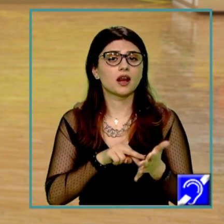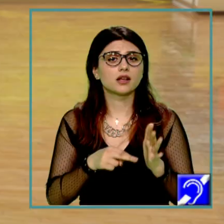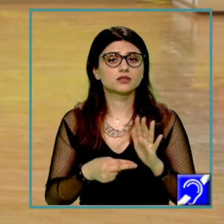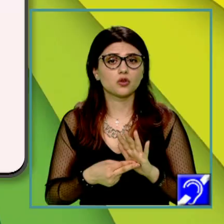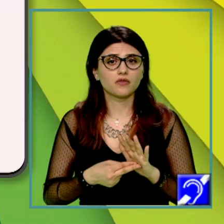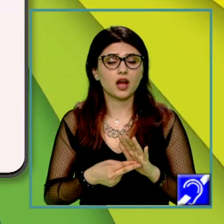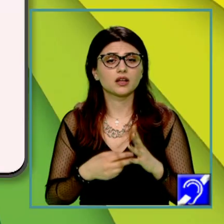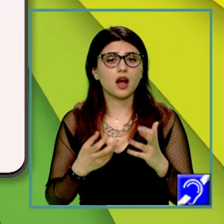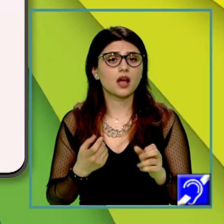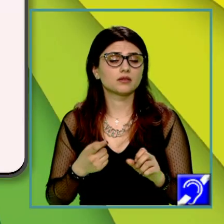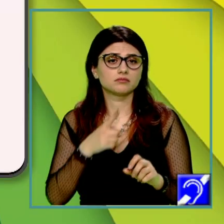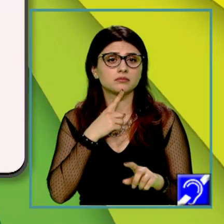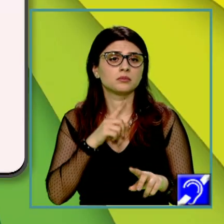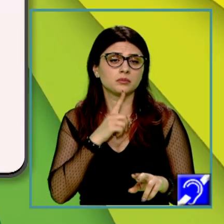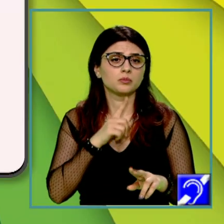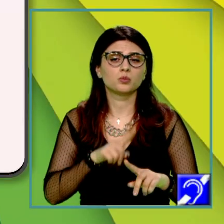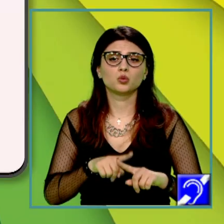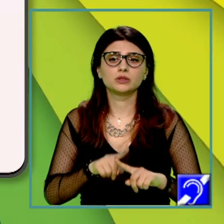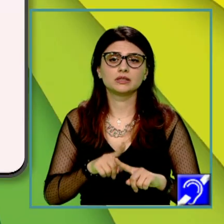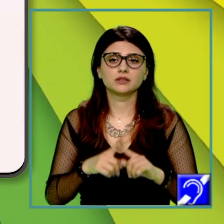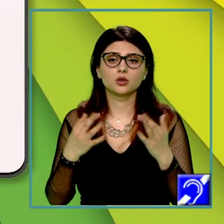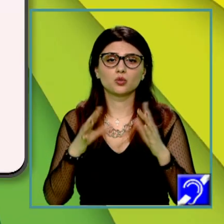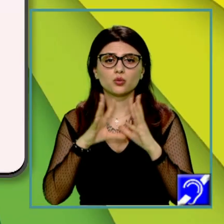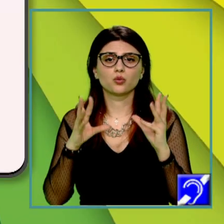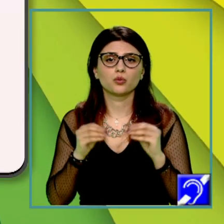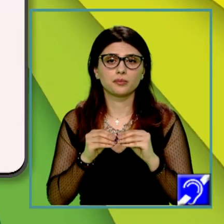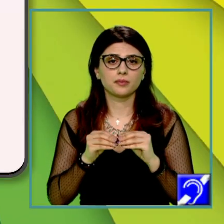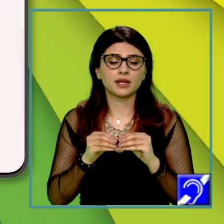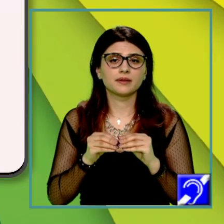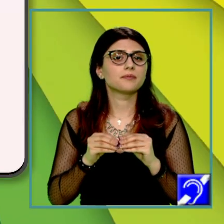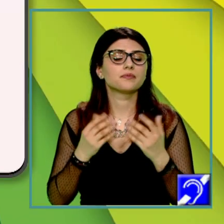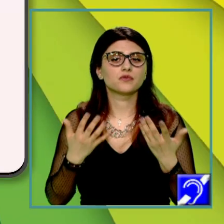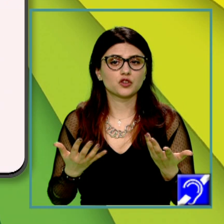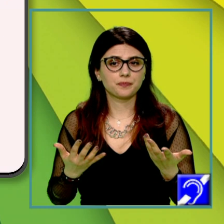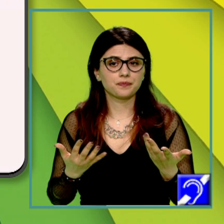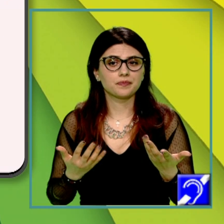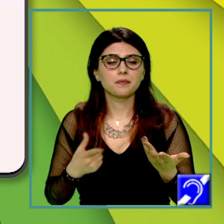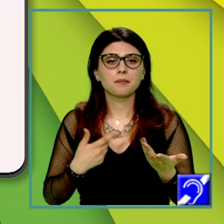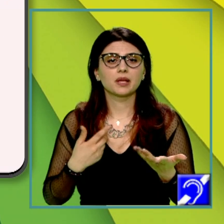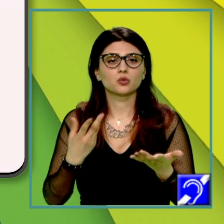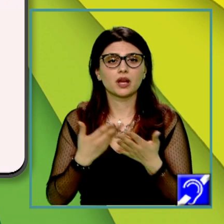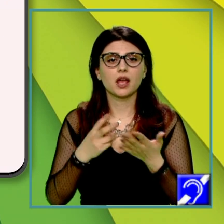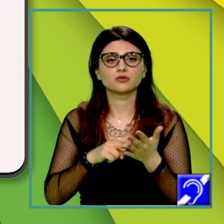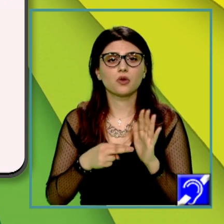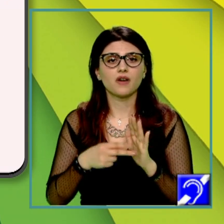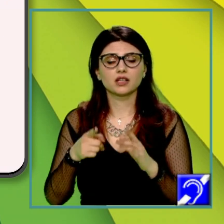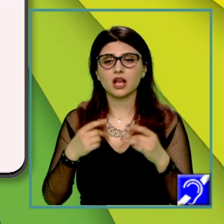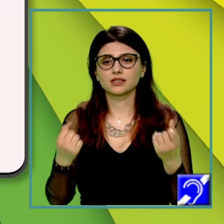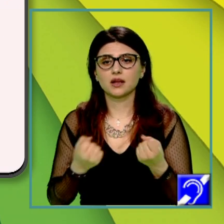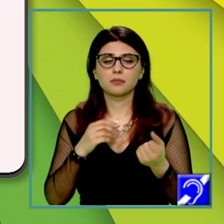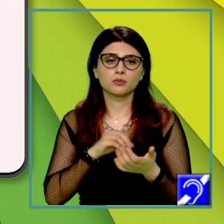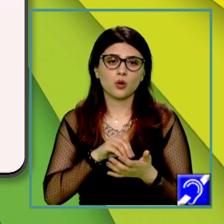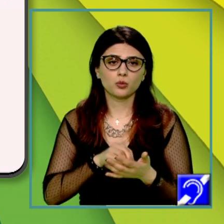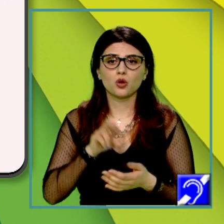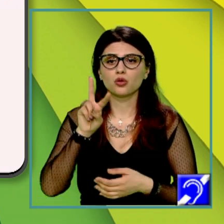reale logaritm zecimal din 1 minus 9 x egal cu 2x pentru Rezolvarea acestui exercițiu va